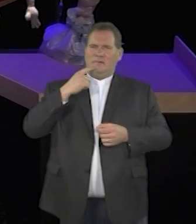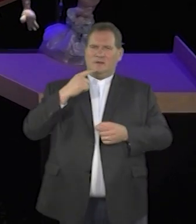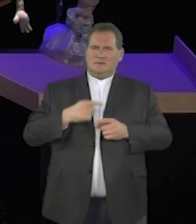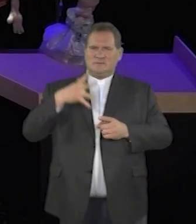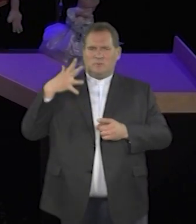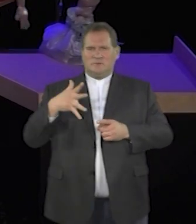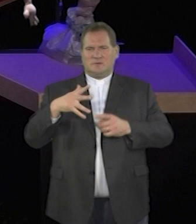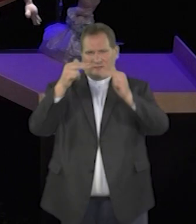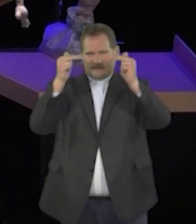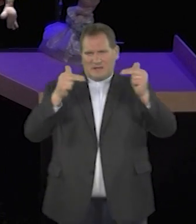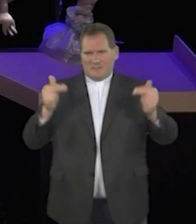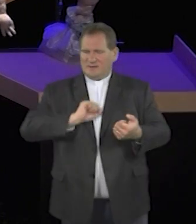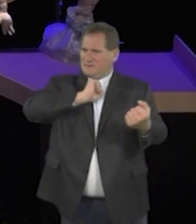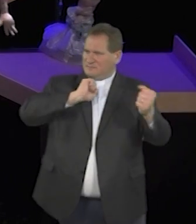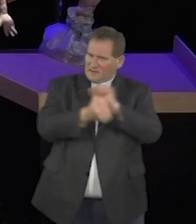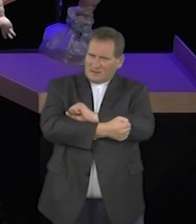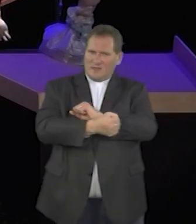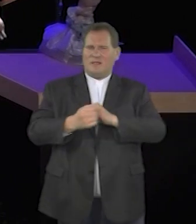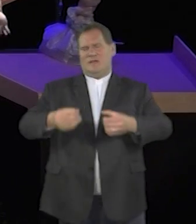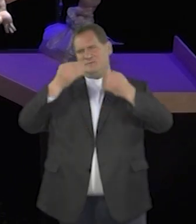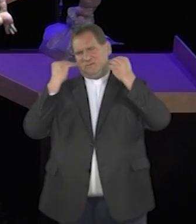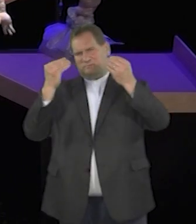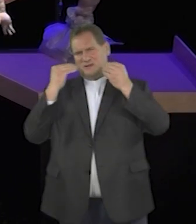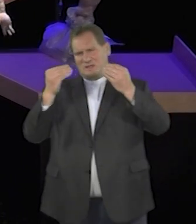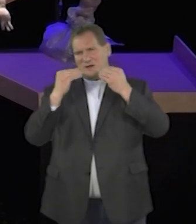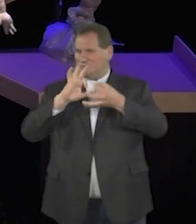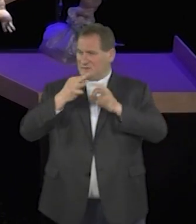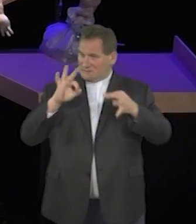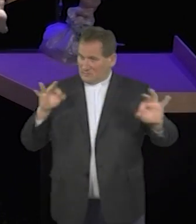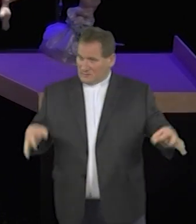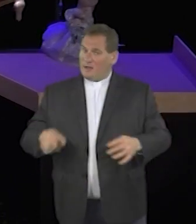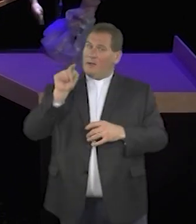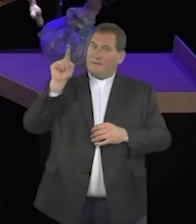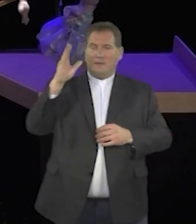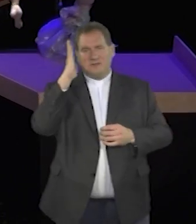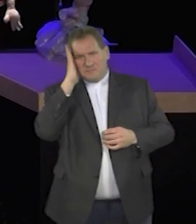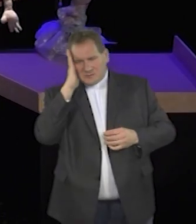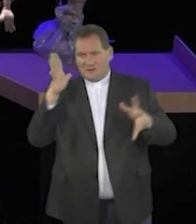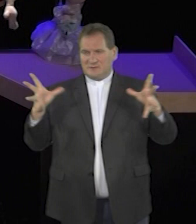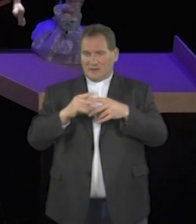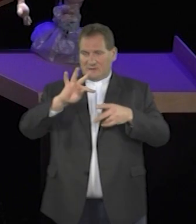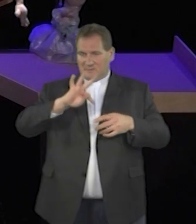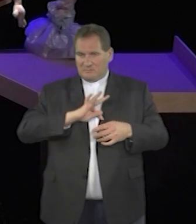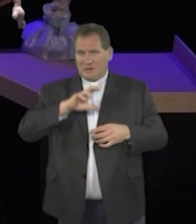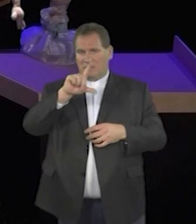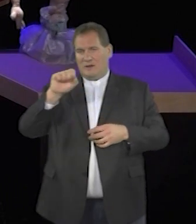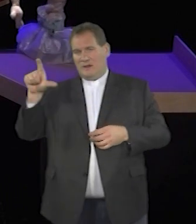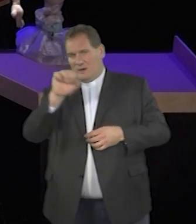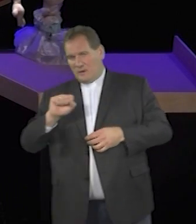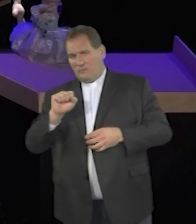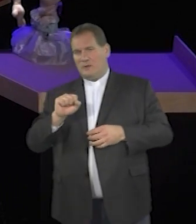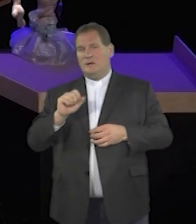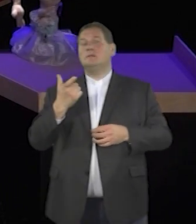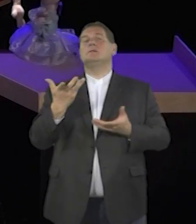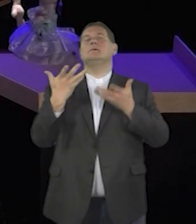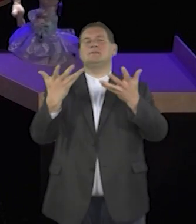zamek wnet przemienię w najwspanialsze złoto. Tam zamieszkasz z moją lalą, co już śmiać się umie. Co ty